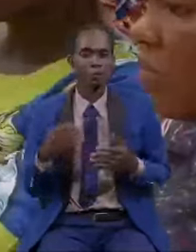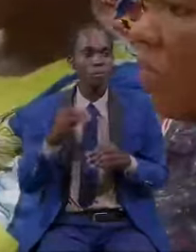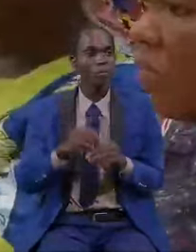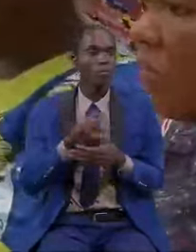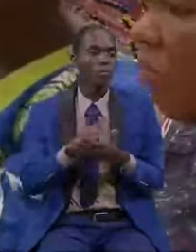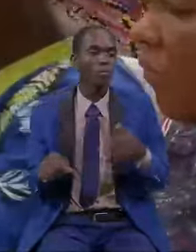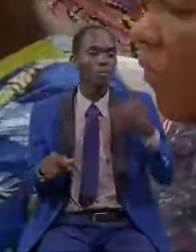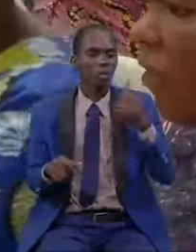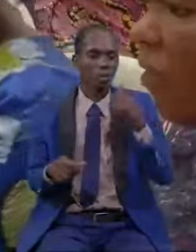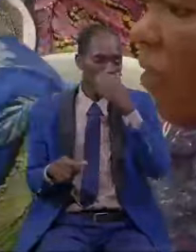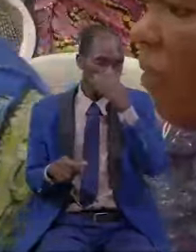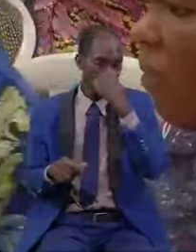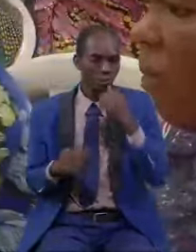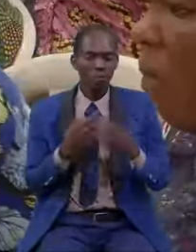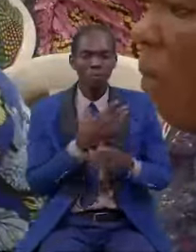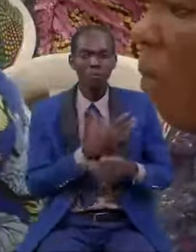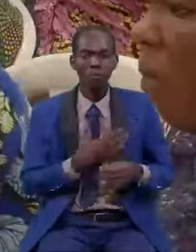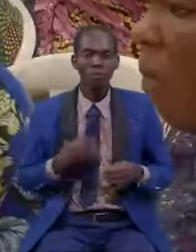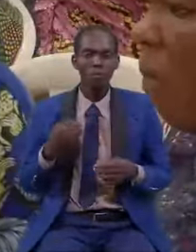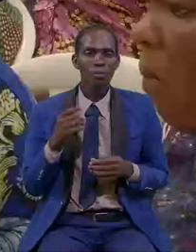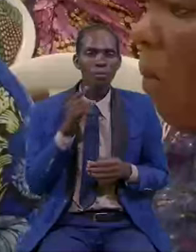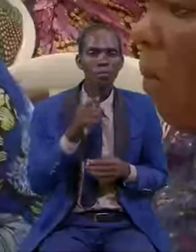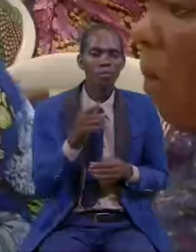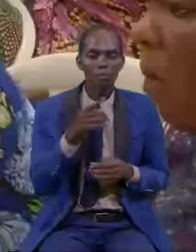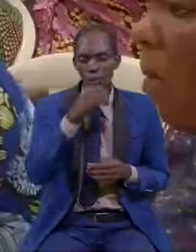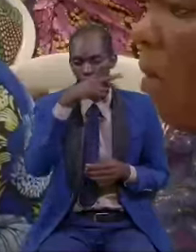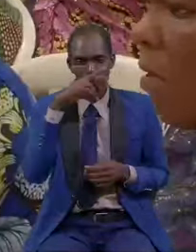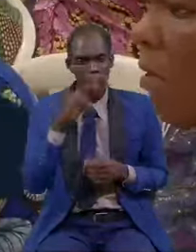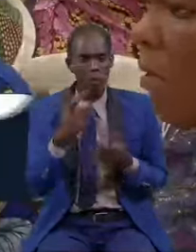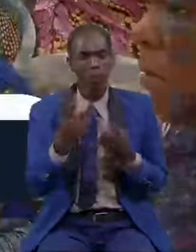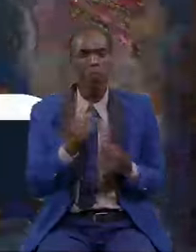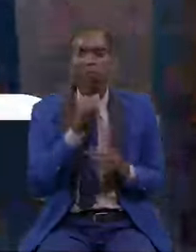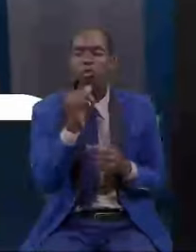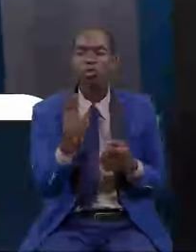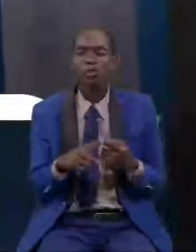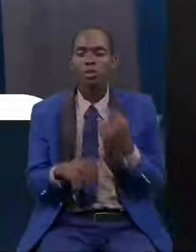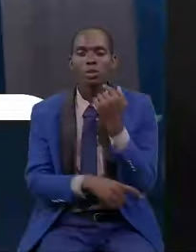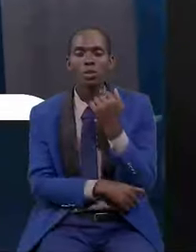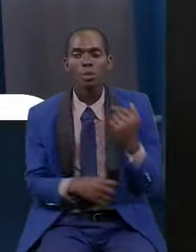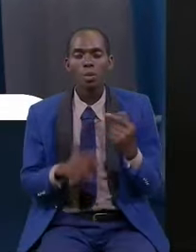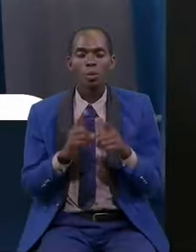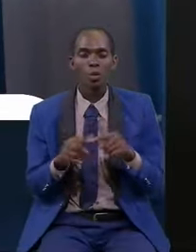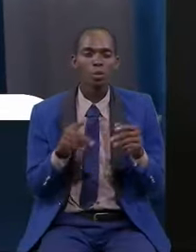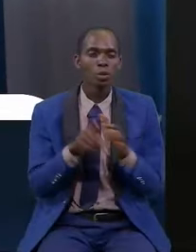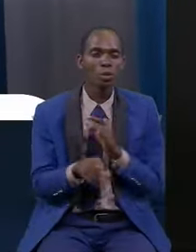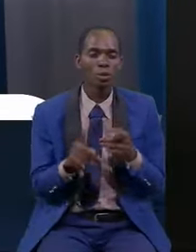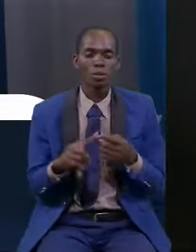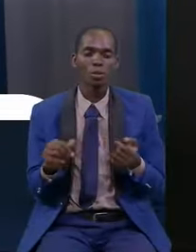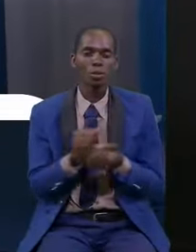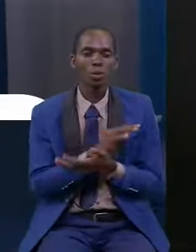10 dit, le voleur ne vient que pour dérober, égorger, détruire. Moi, je suis